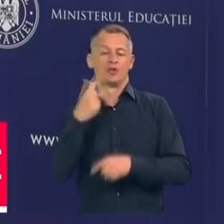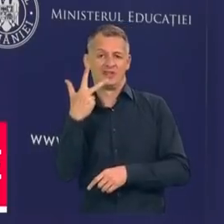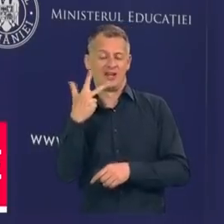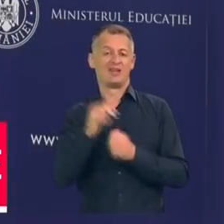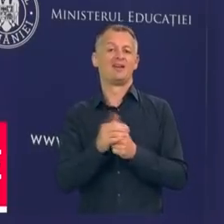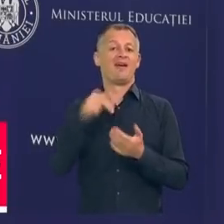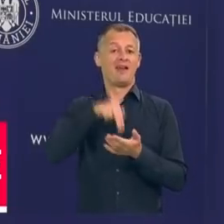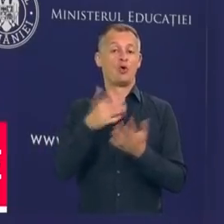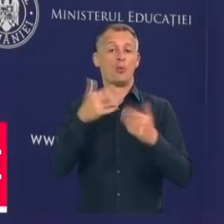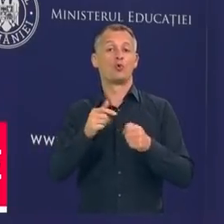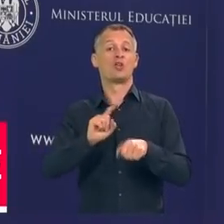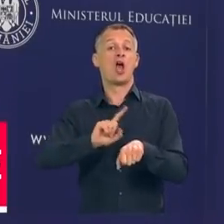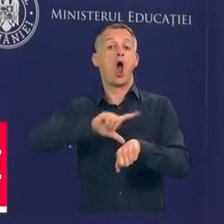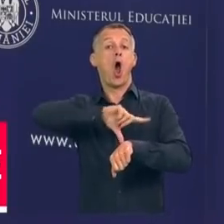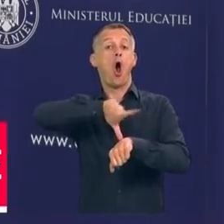de ore